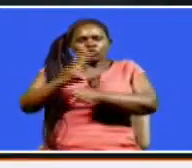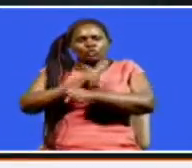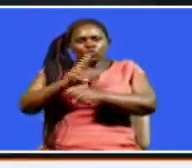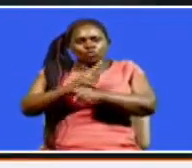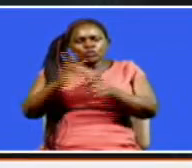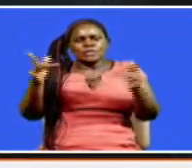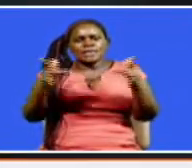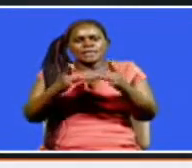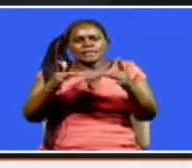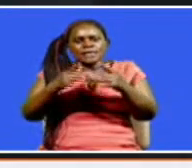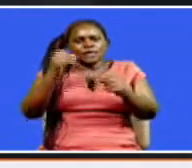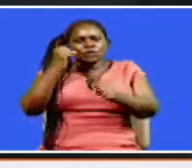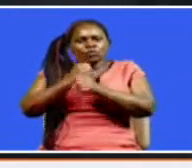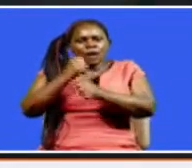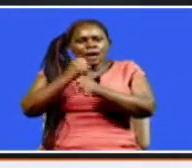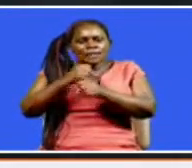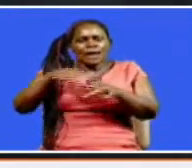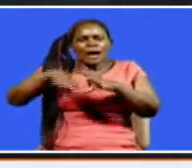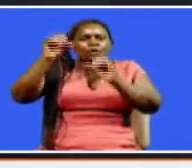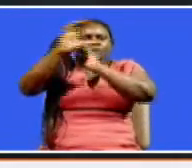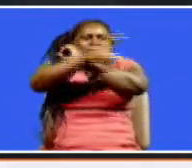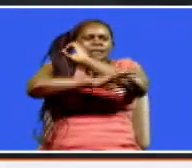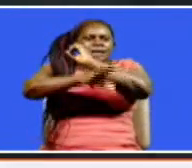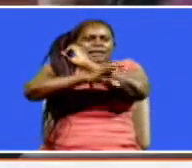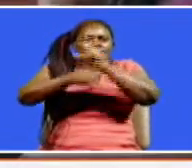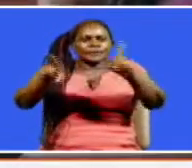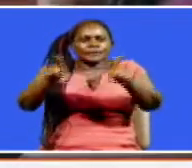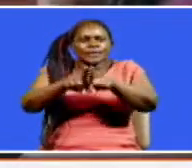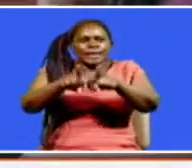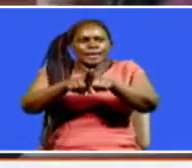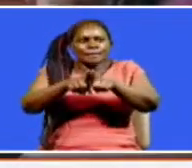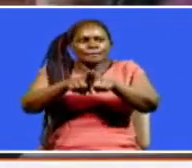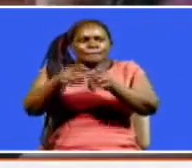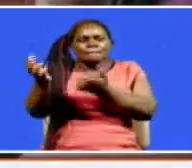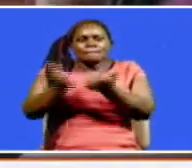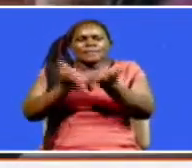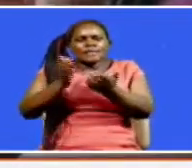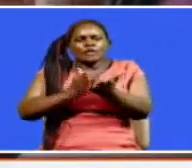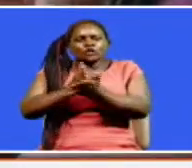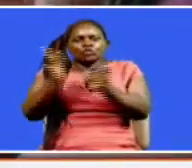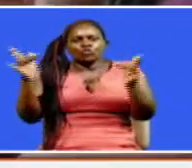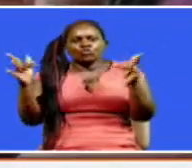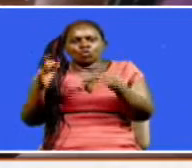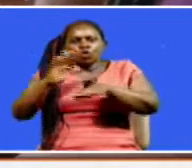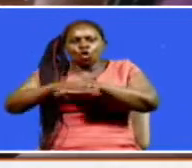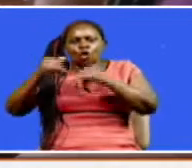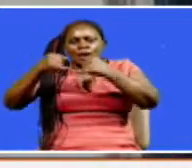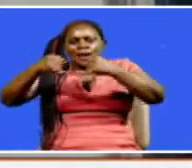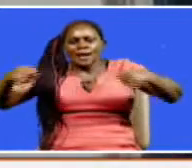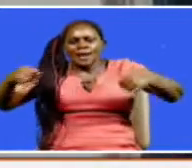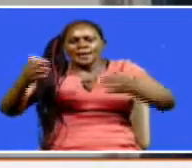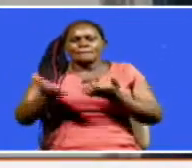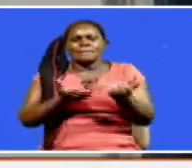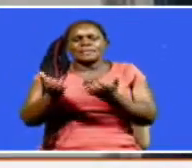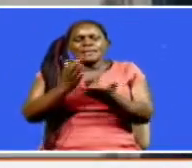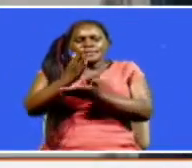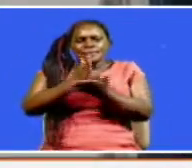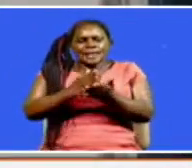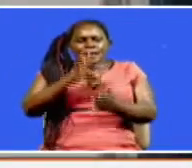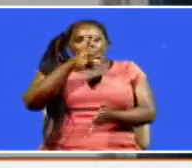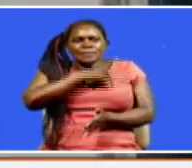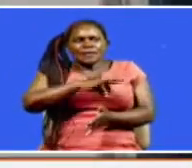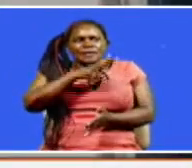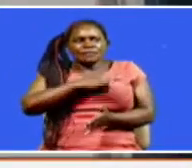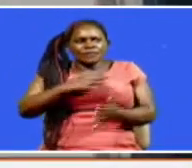mitandao kufanya kazi za ughaibuni na vile vile jinsi ya kunadi bidhaa kupitia mtandao wa online business. Baadhi waliofaidika